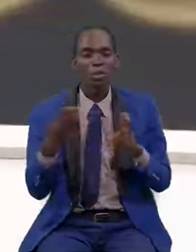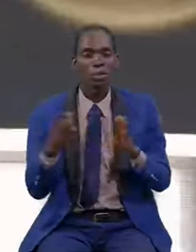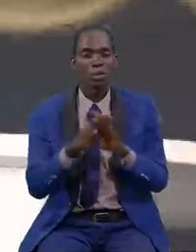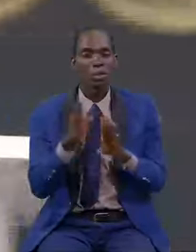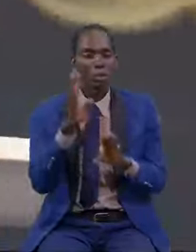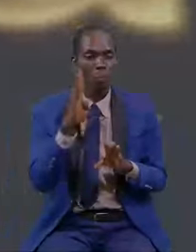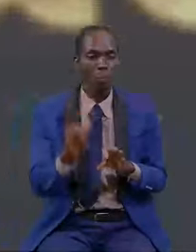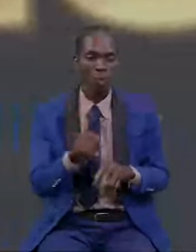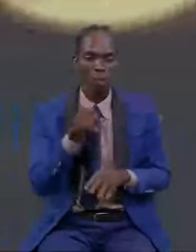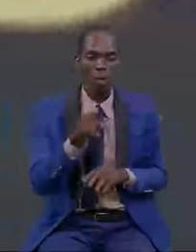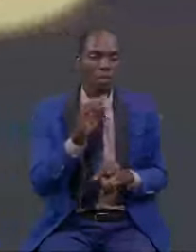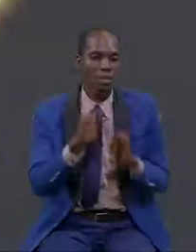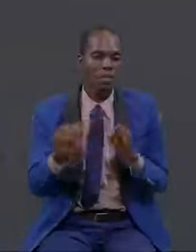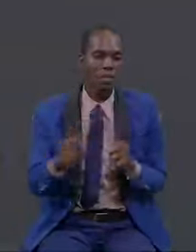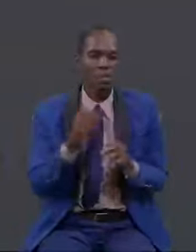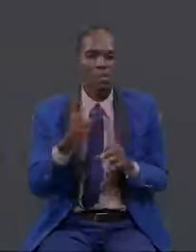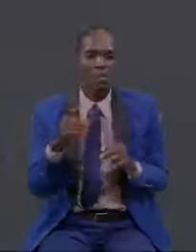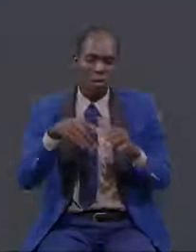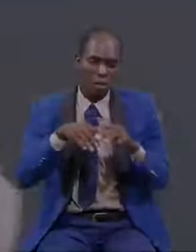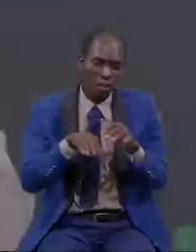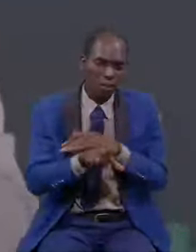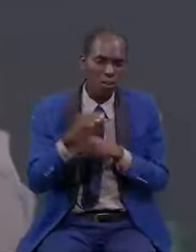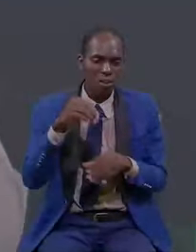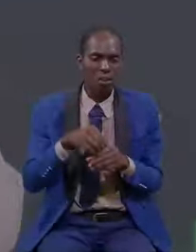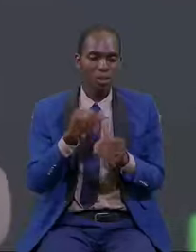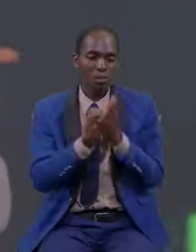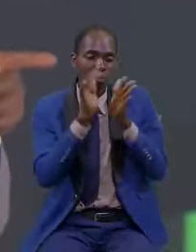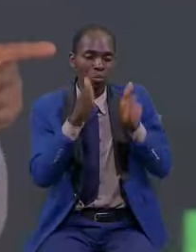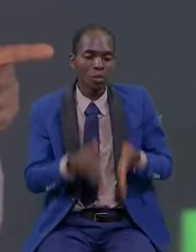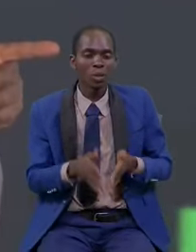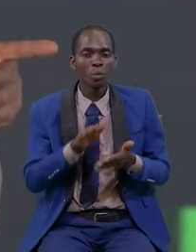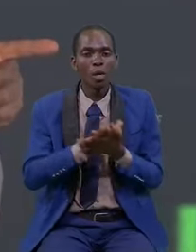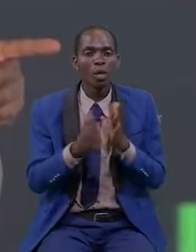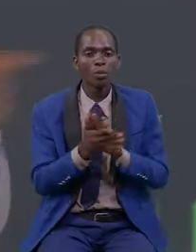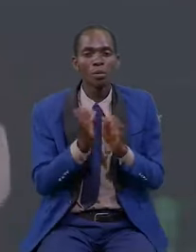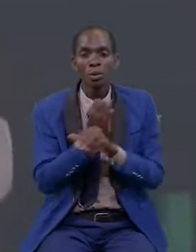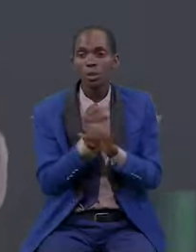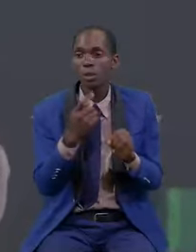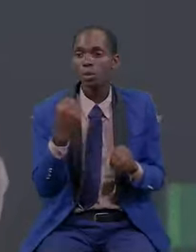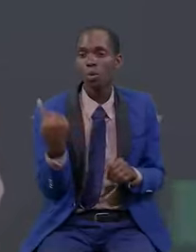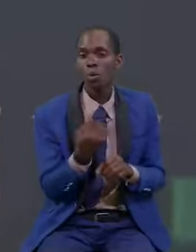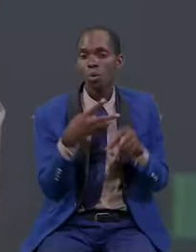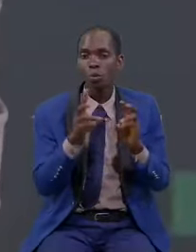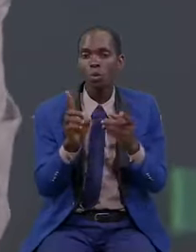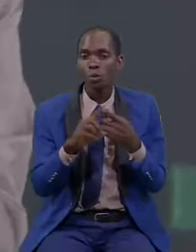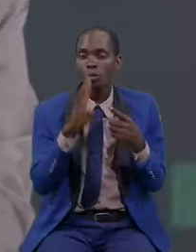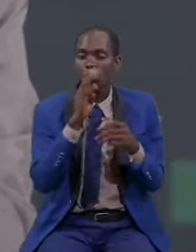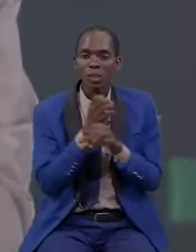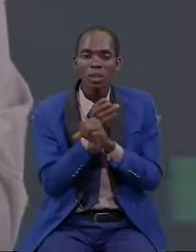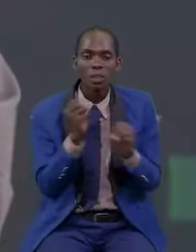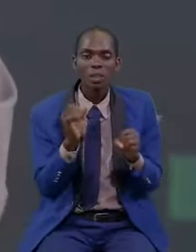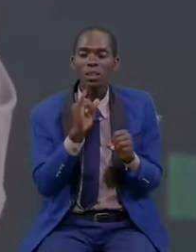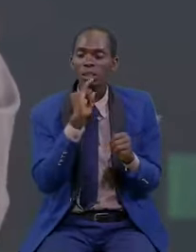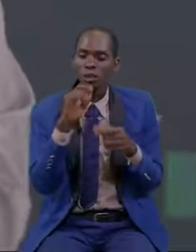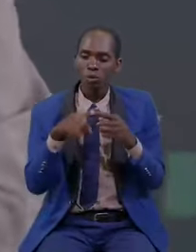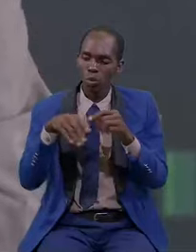il sera sauvé. Il sera sauvé. La seule voie pour être sauvé, c'est passer